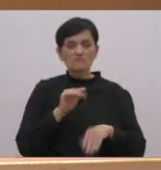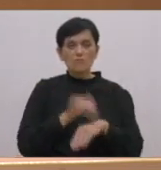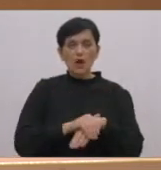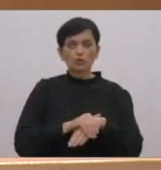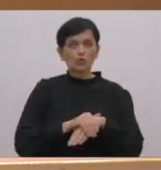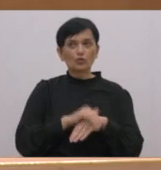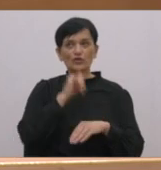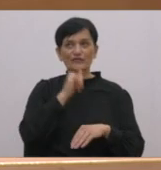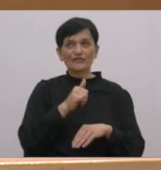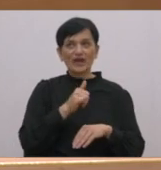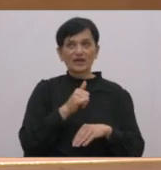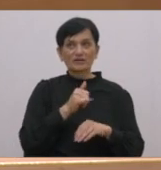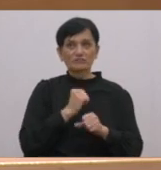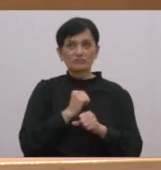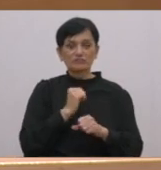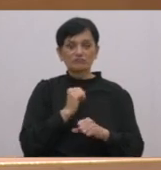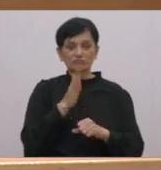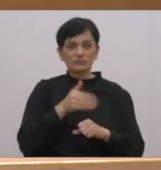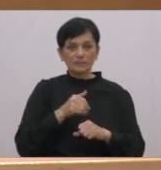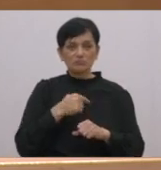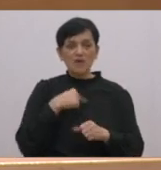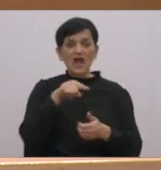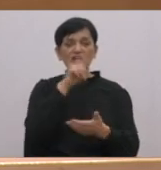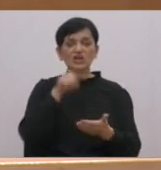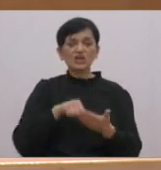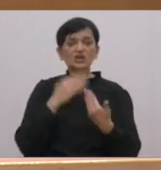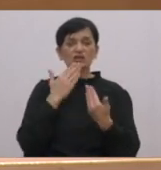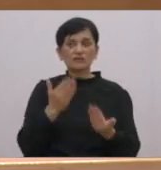ფაქტობრივად ვერ შედგეს. მე კითხვას ვსვამ,